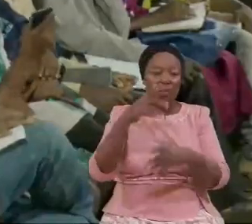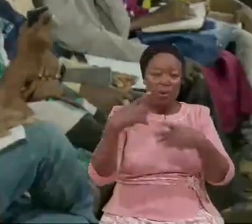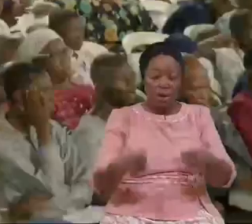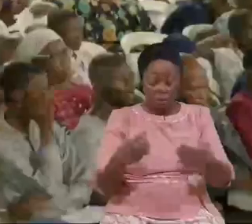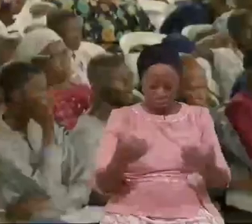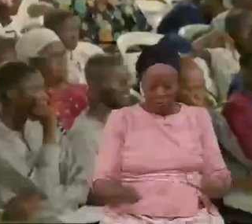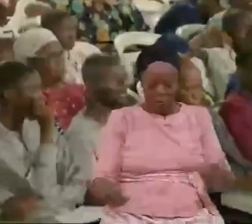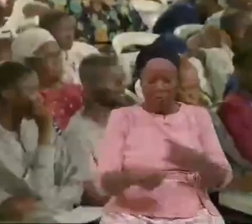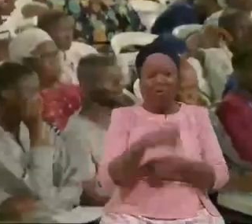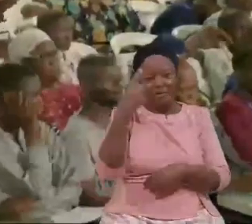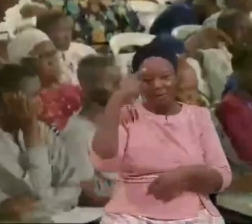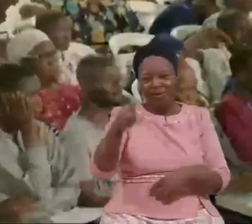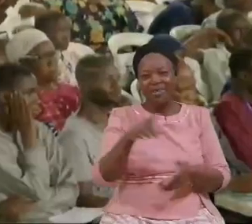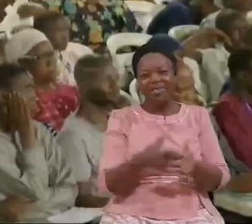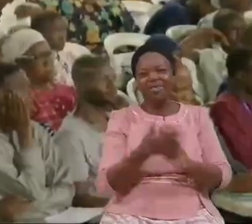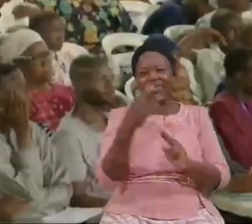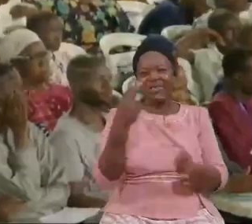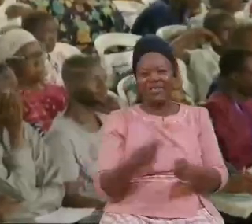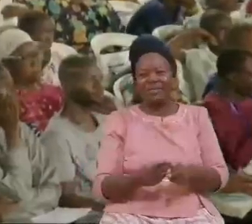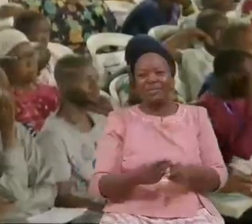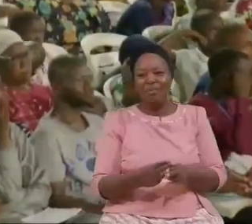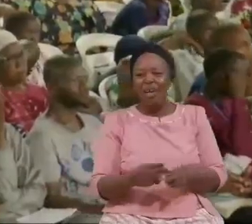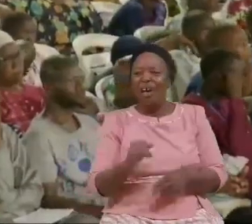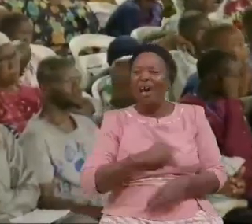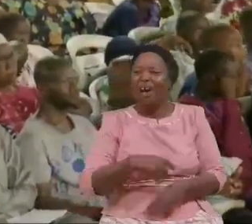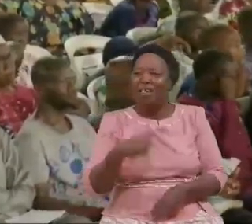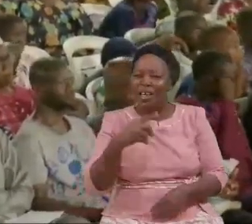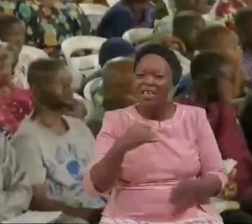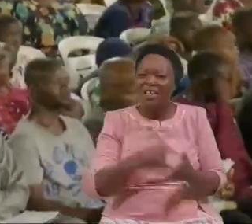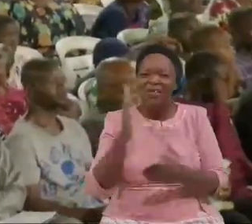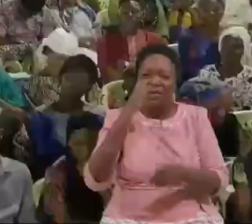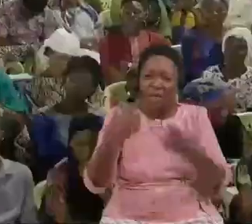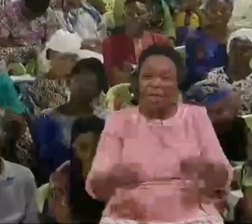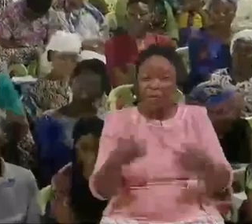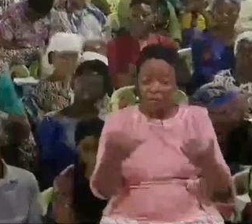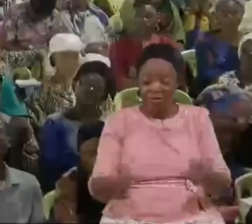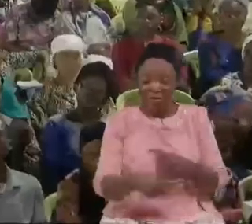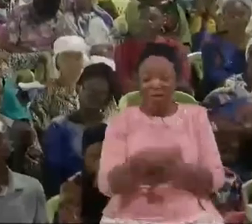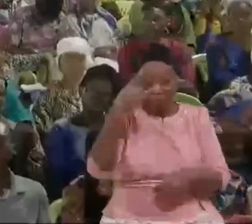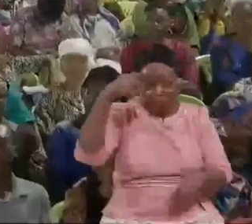aujourd'hui j'ai dit cela va t'arriver aujourd'hui